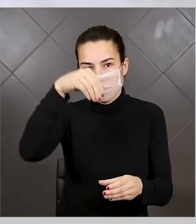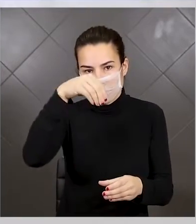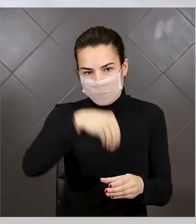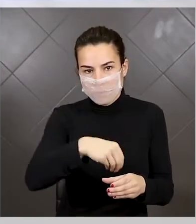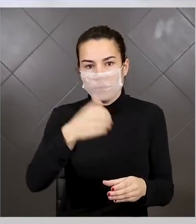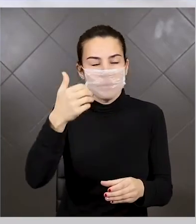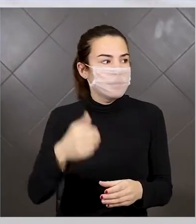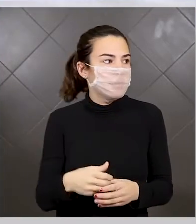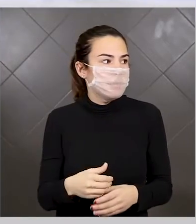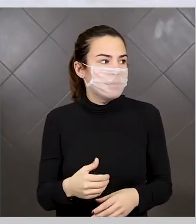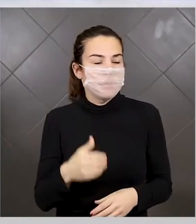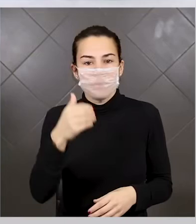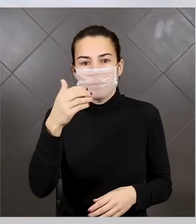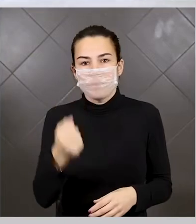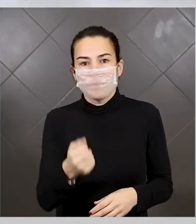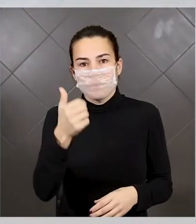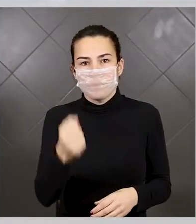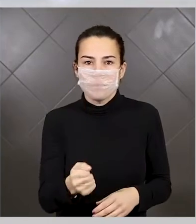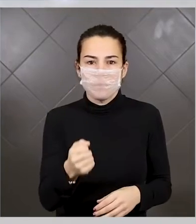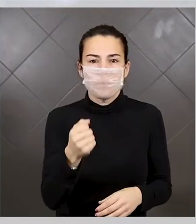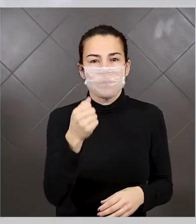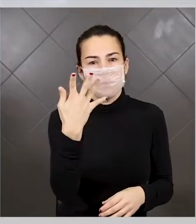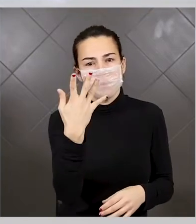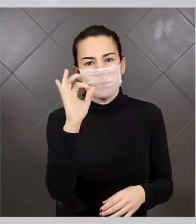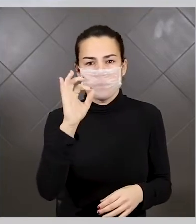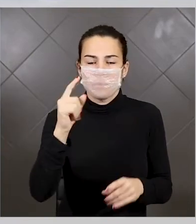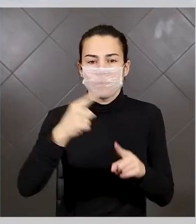La llet per anar bé està a uns 40 graus.